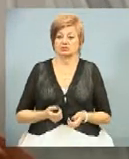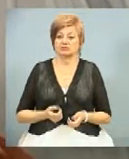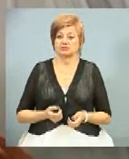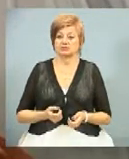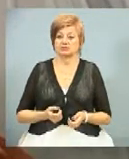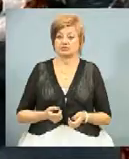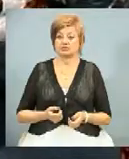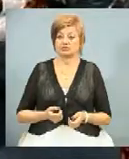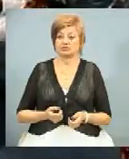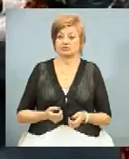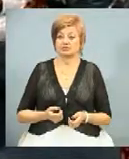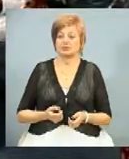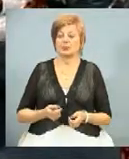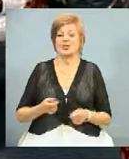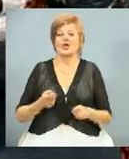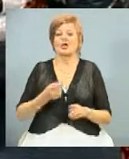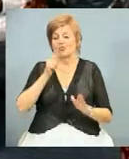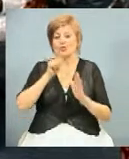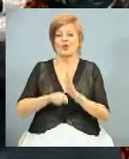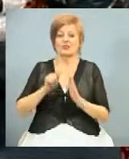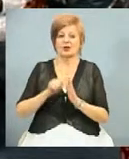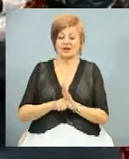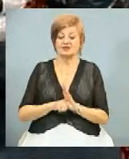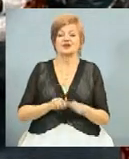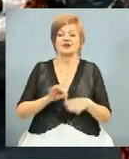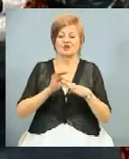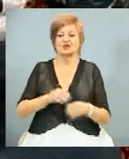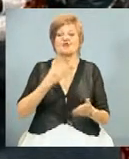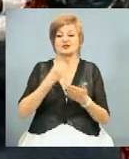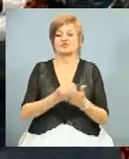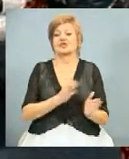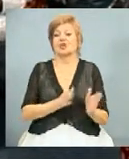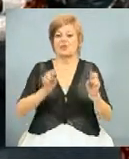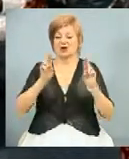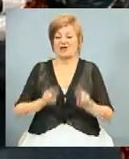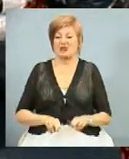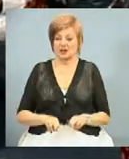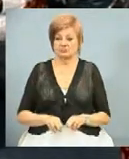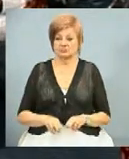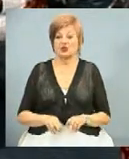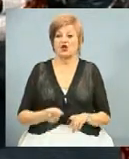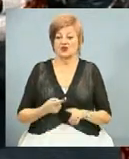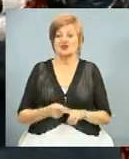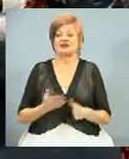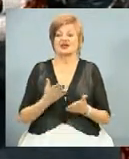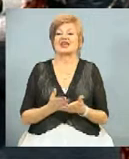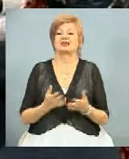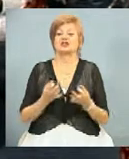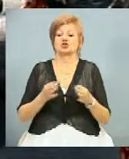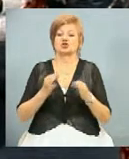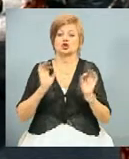Безлад. Безлад. Або пробиратися і наводити свої правила. Правила. Так. Оце і є суверенітетом.